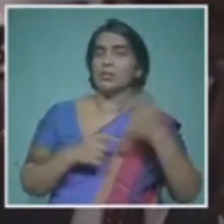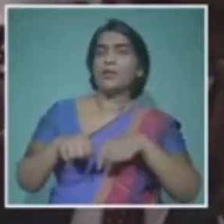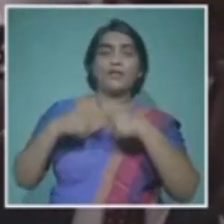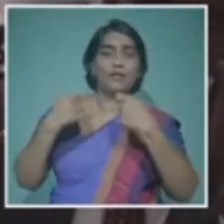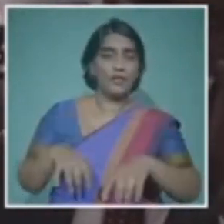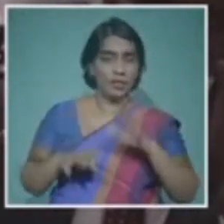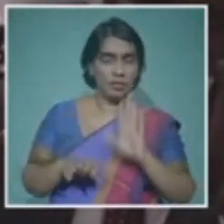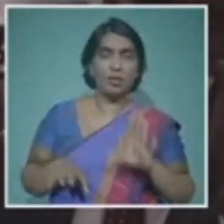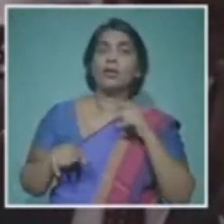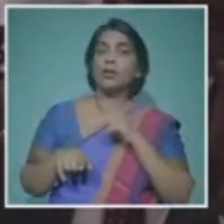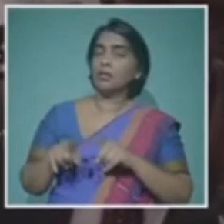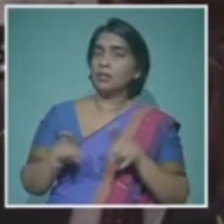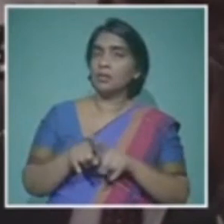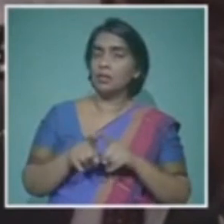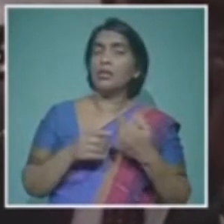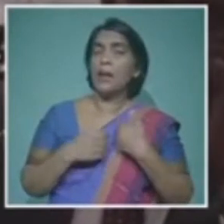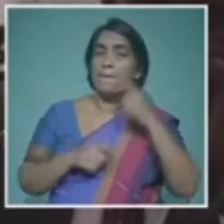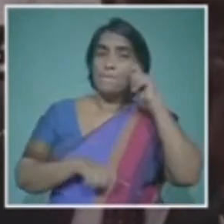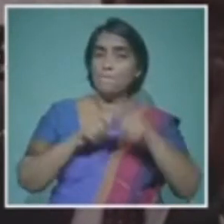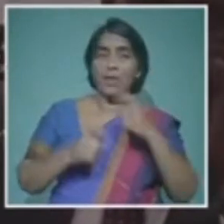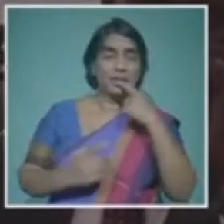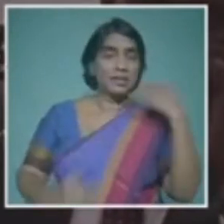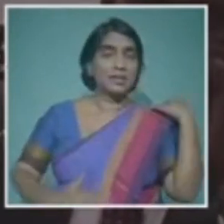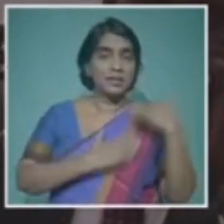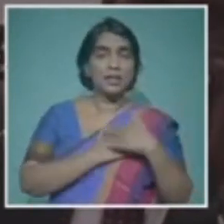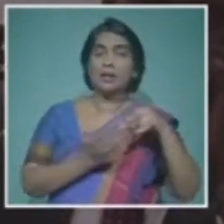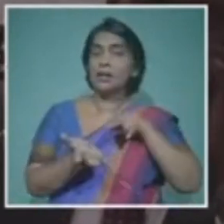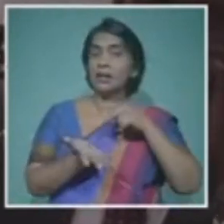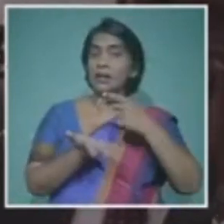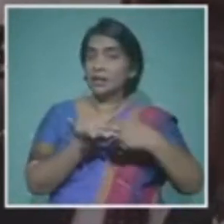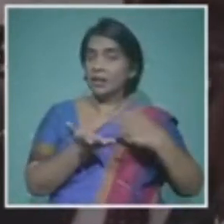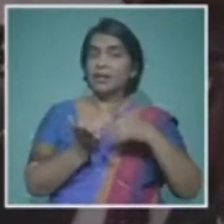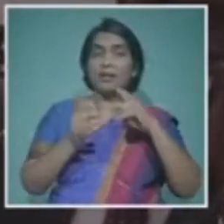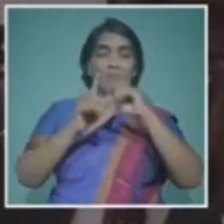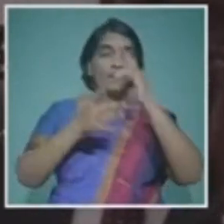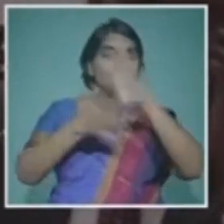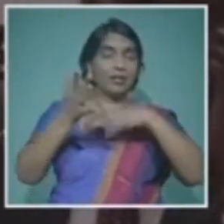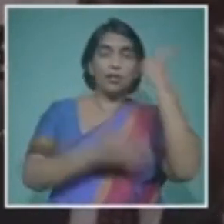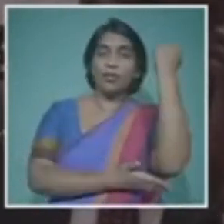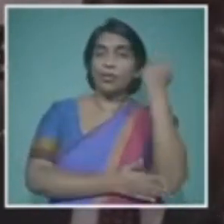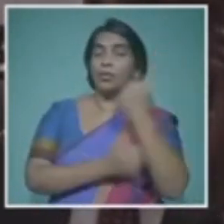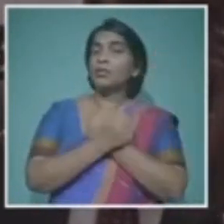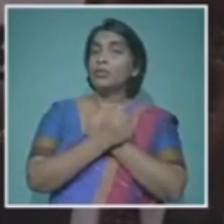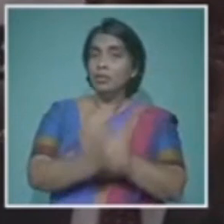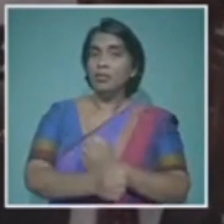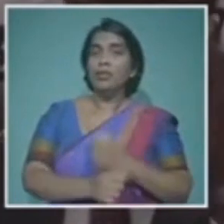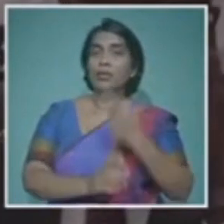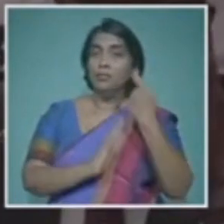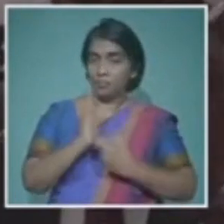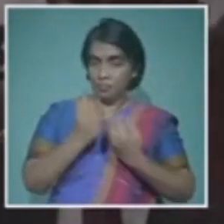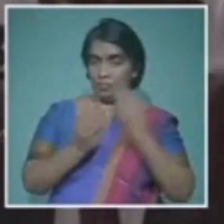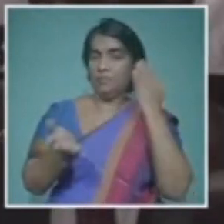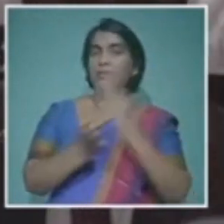විදිය තියෙනවා. එහෙමනම් අපේ මිනිස්සු සිල් රෙද්දට කැරම් බෝඩ් එකට ලිතට කොඩි කණුවට හිරේ ගියකට යුක්ති ඉටු කරන්න